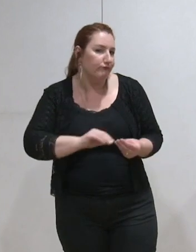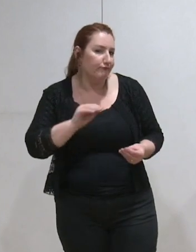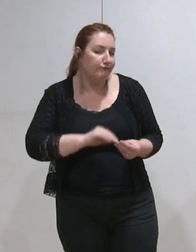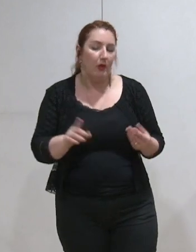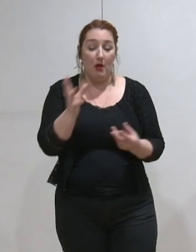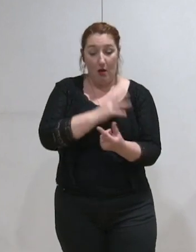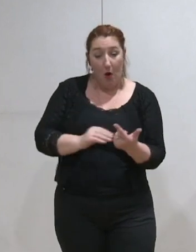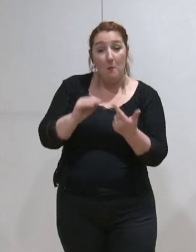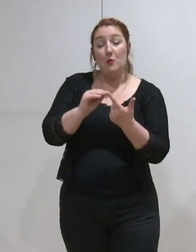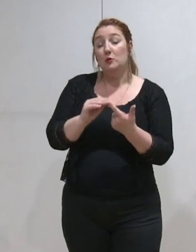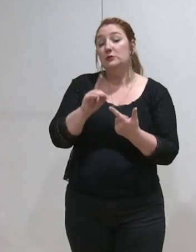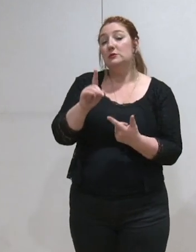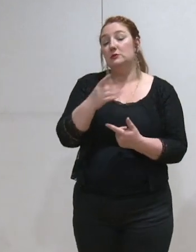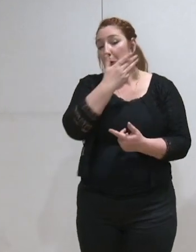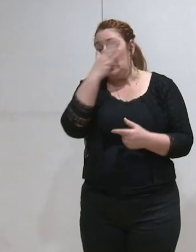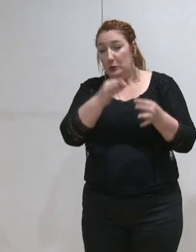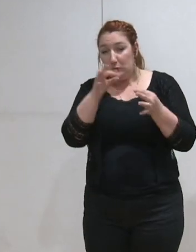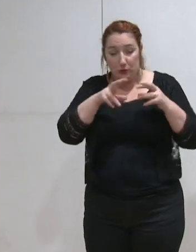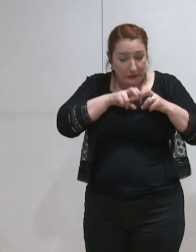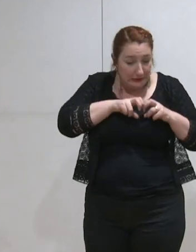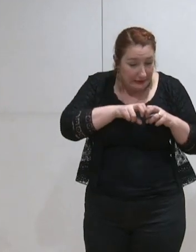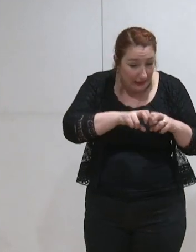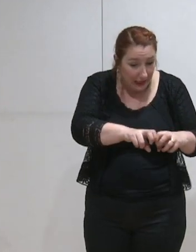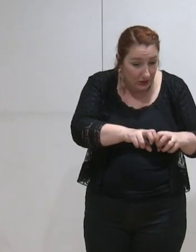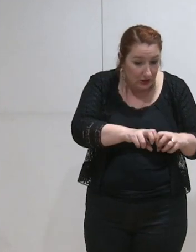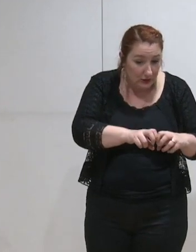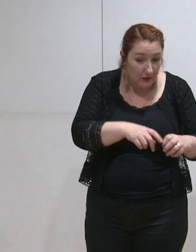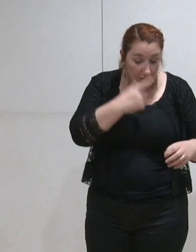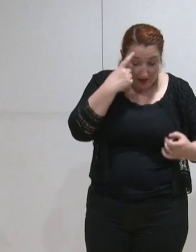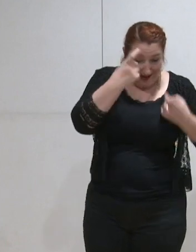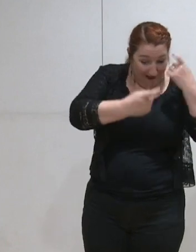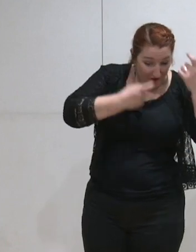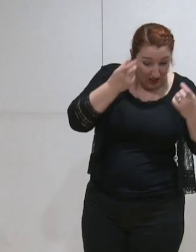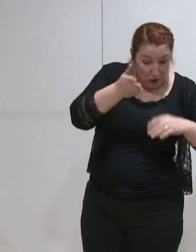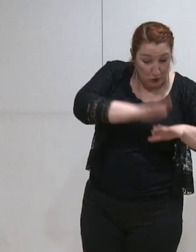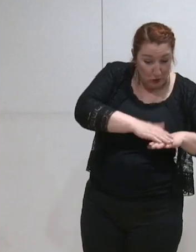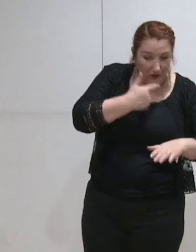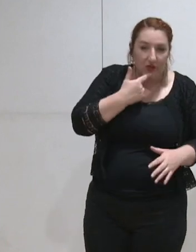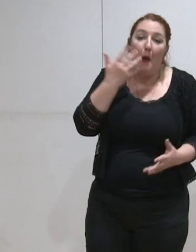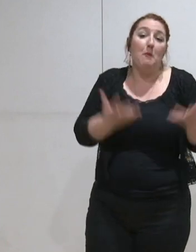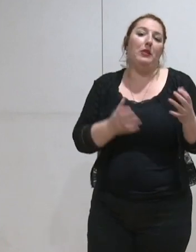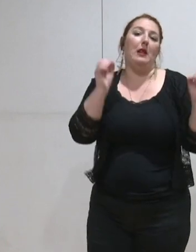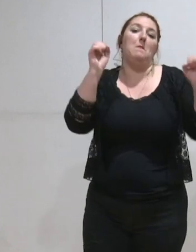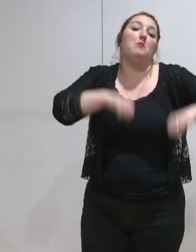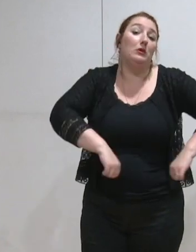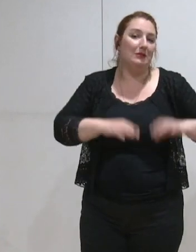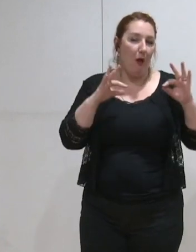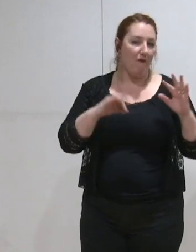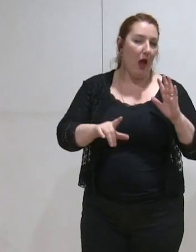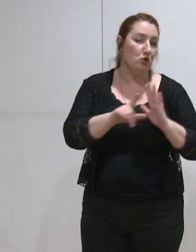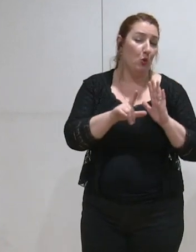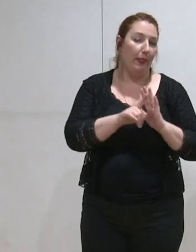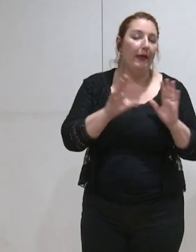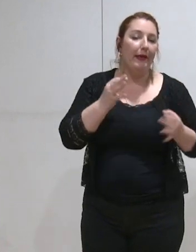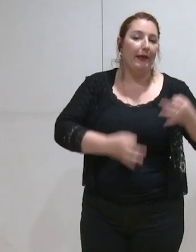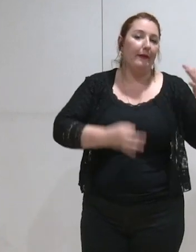avez recherché une autre solution si vous l'avez envisagé c'est qu'elle était bien possible juridiquement disons les